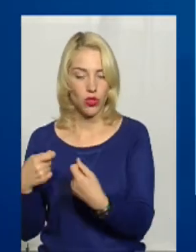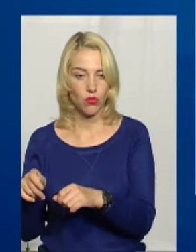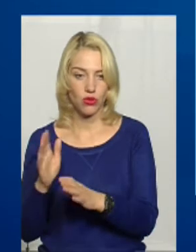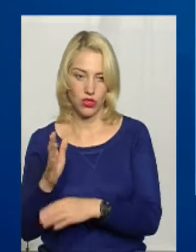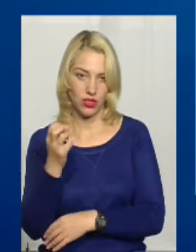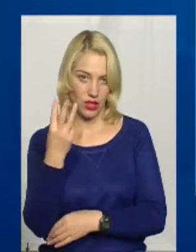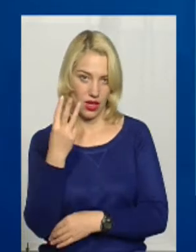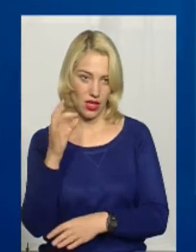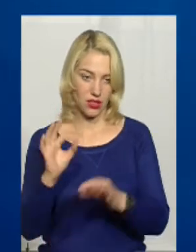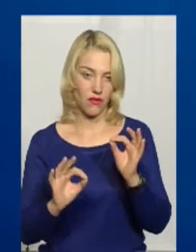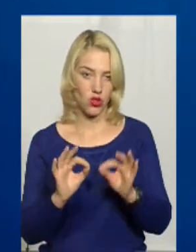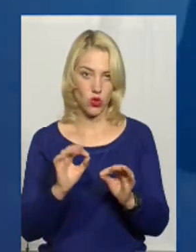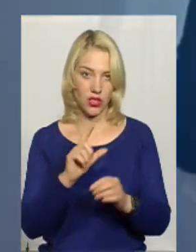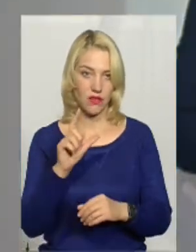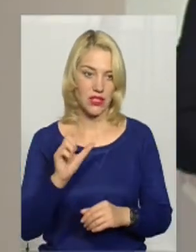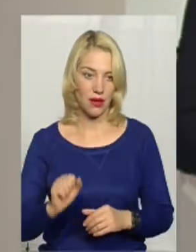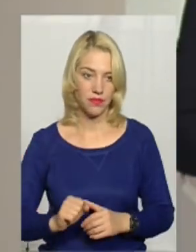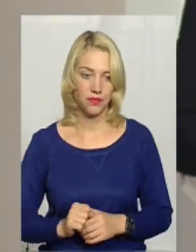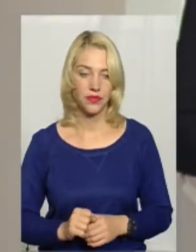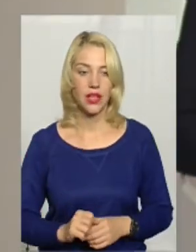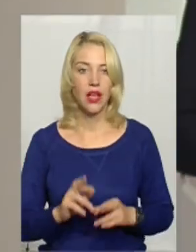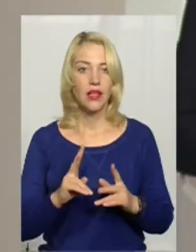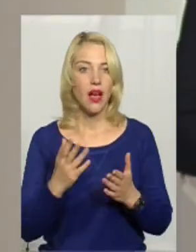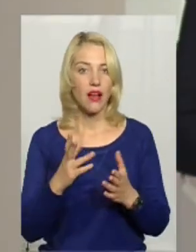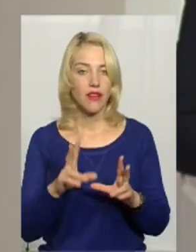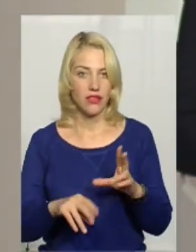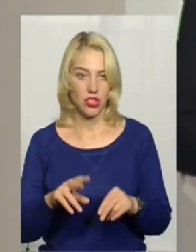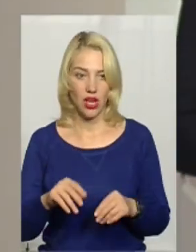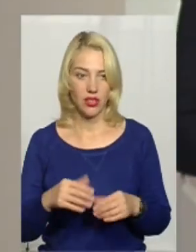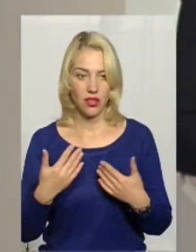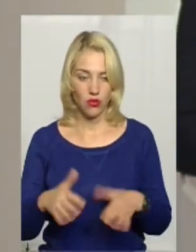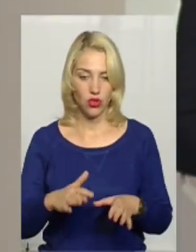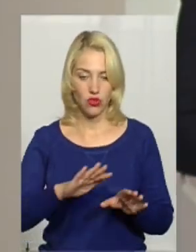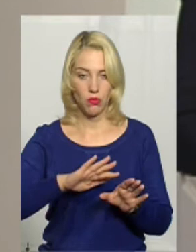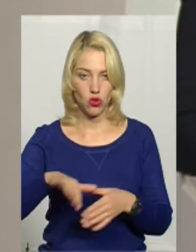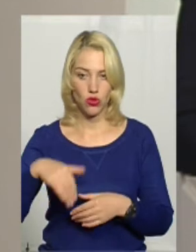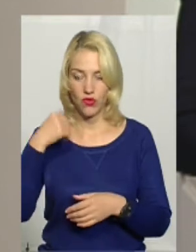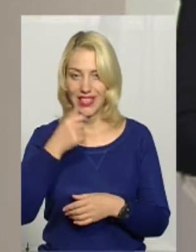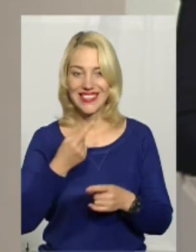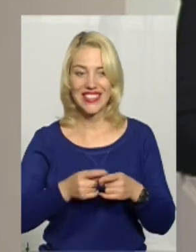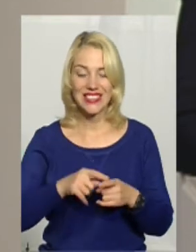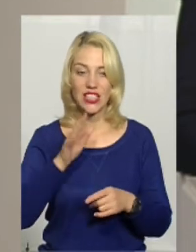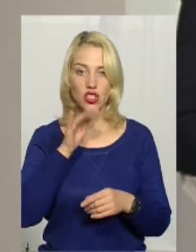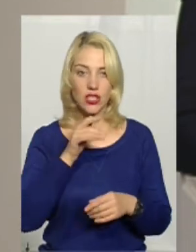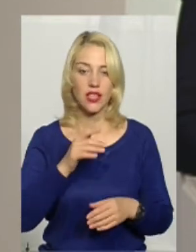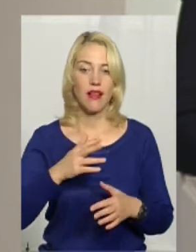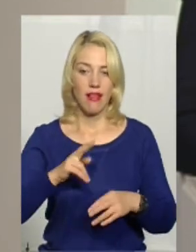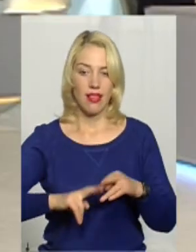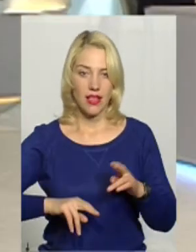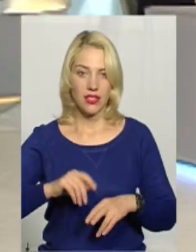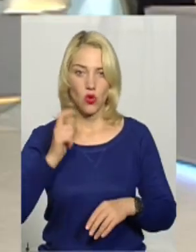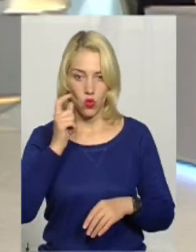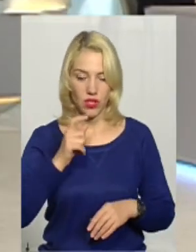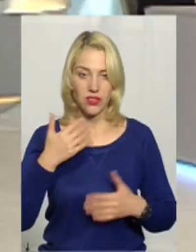тільки 13% за. Як ви гадаєте, от пройшов рік, за цей час настрій українців